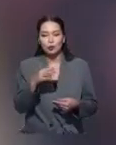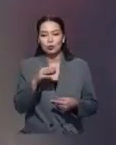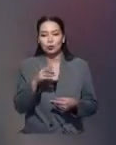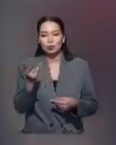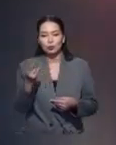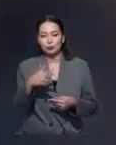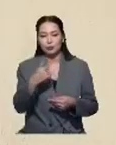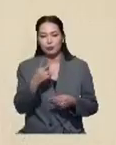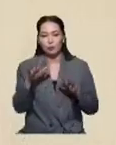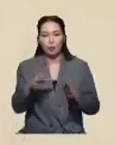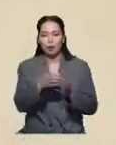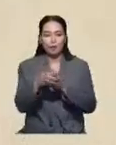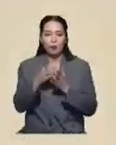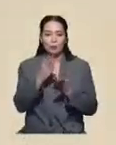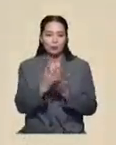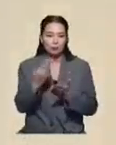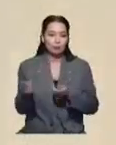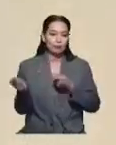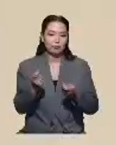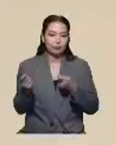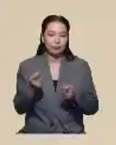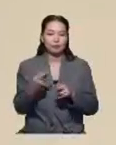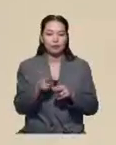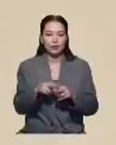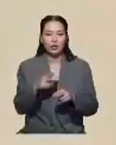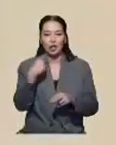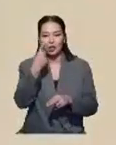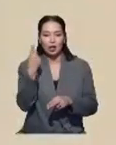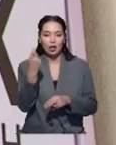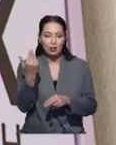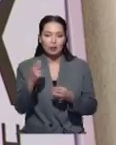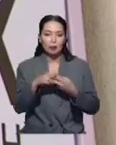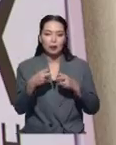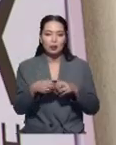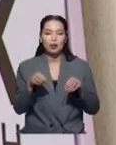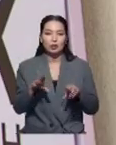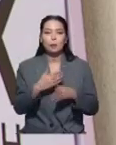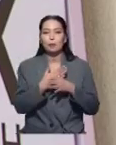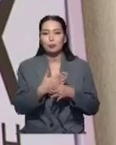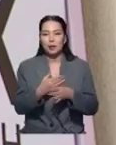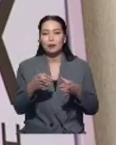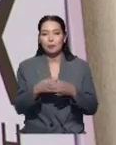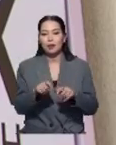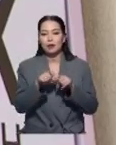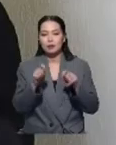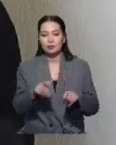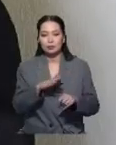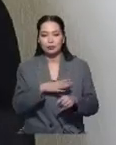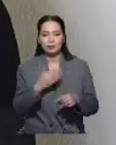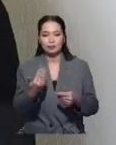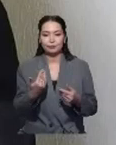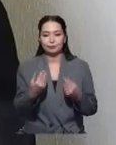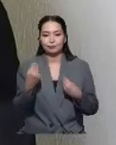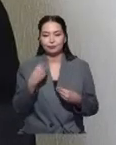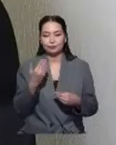вещей. Однако среди одежды, которую приносят люди, есть неподходящие. Чтобы решить проблему, партийцы помогли с открытием завода по переработке вещей.